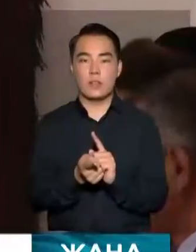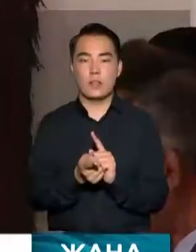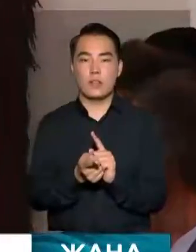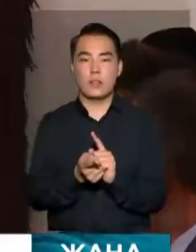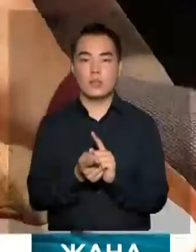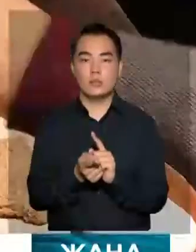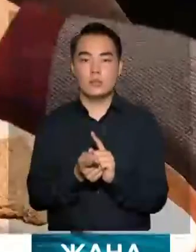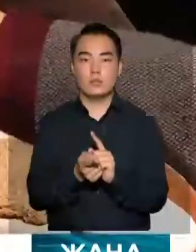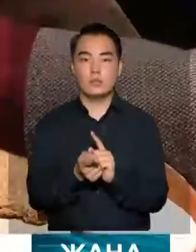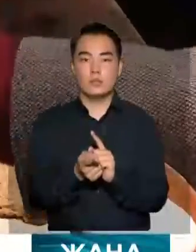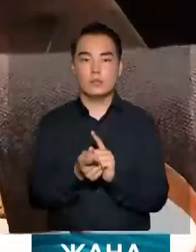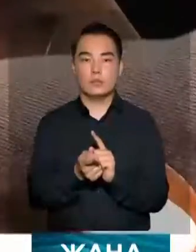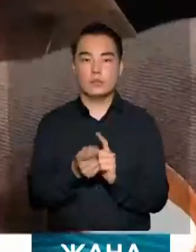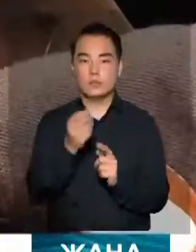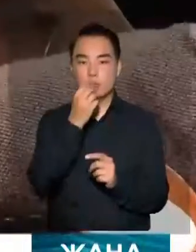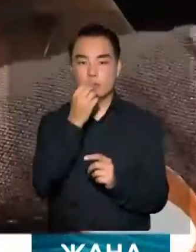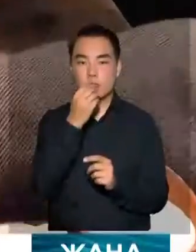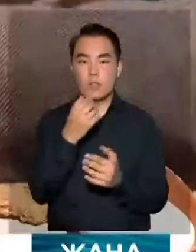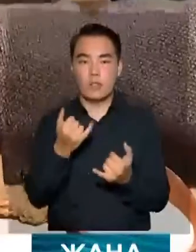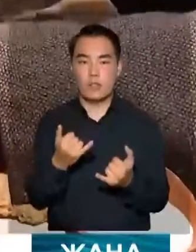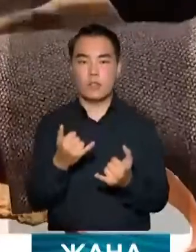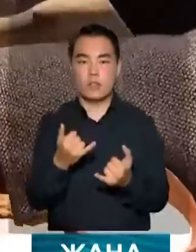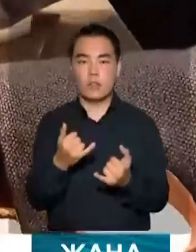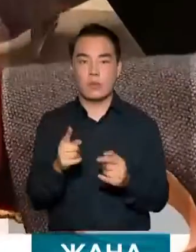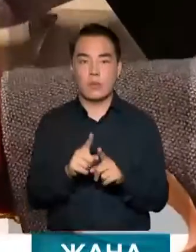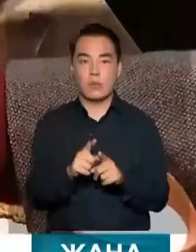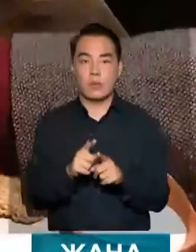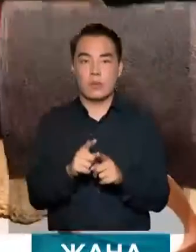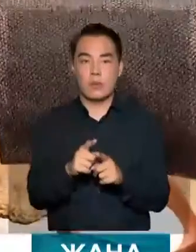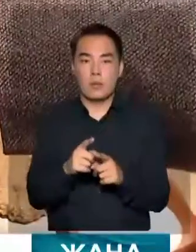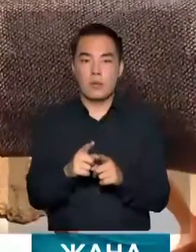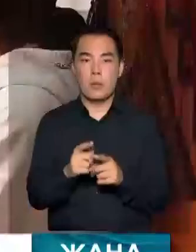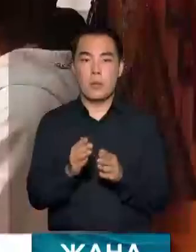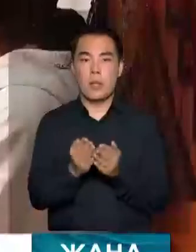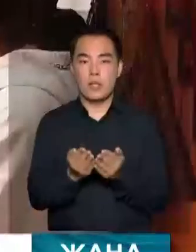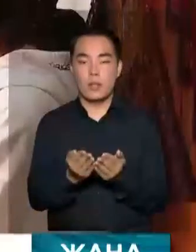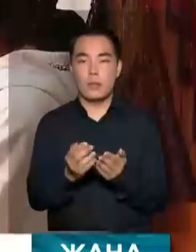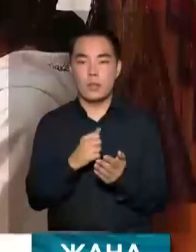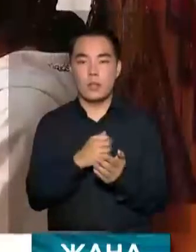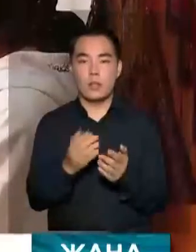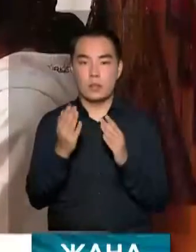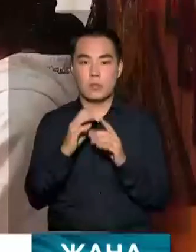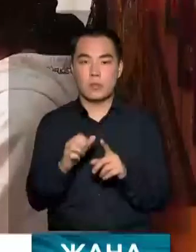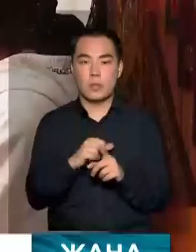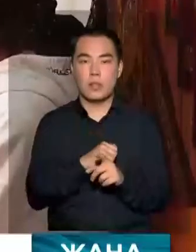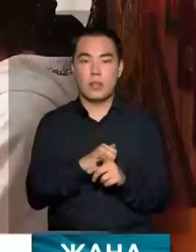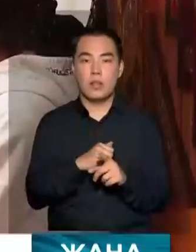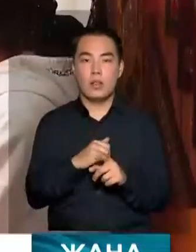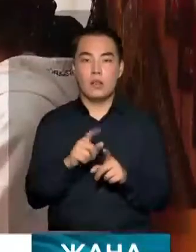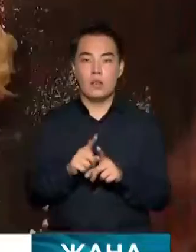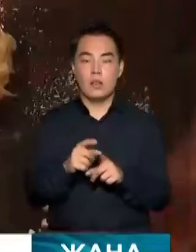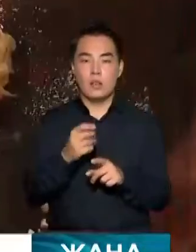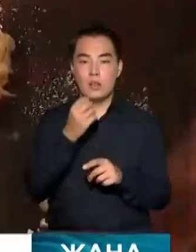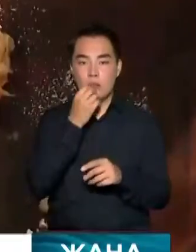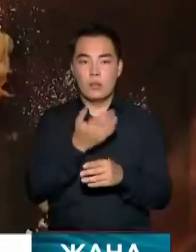наным сенімдерді қалыптасқан. Тағам қазаннан құйылмас бұрын қариялар бата берген. Одан кейін ғана астауға салатын болған. Енді